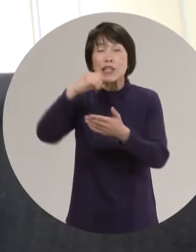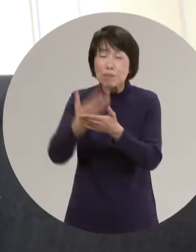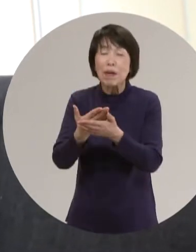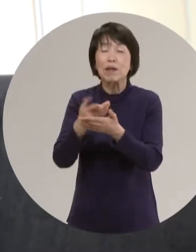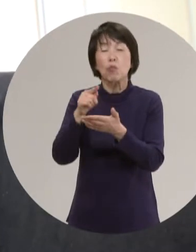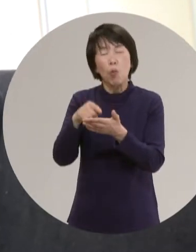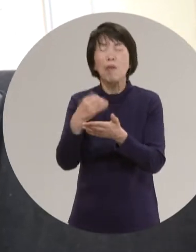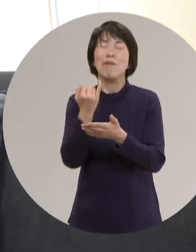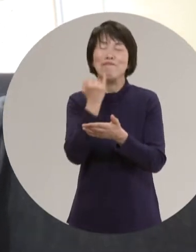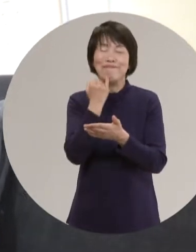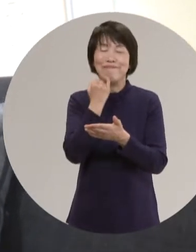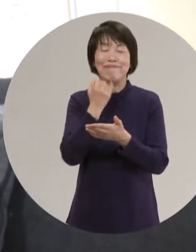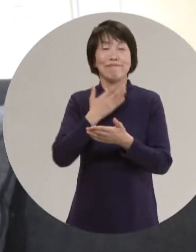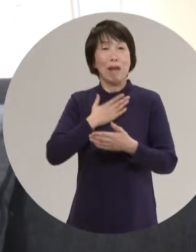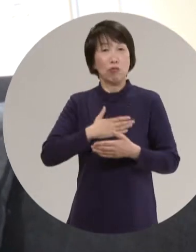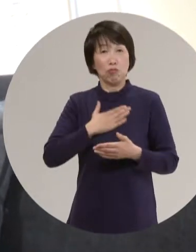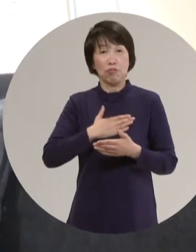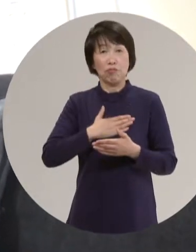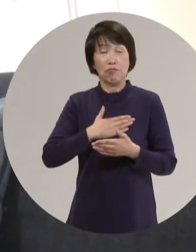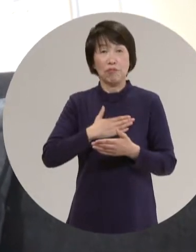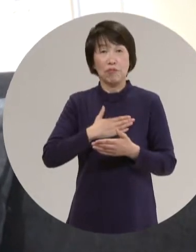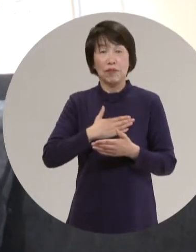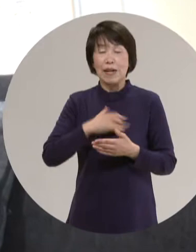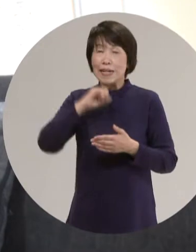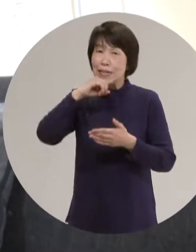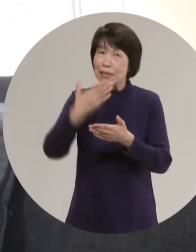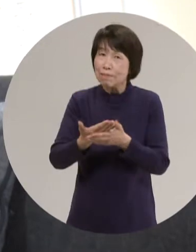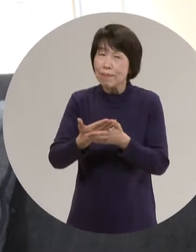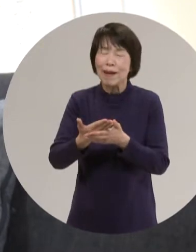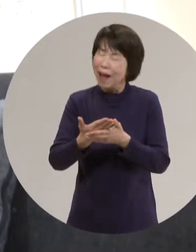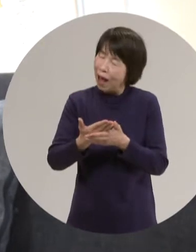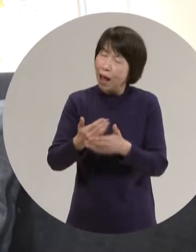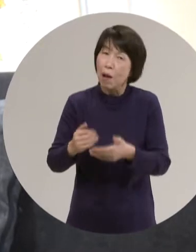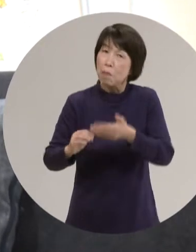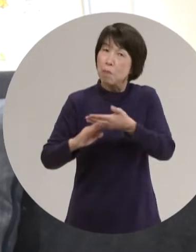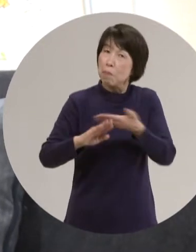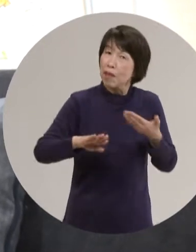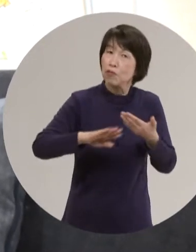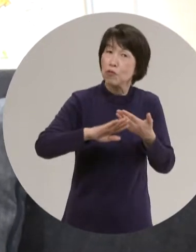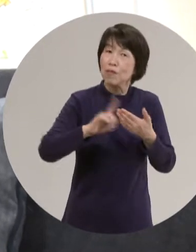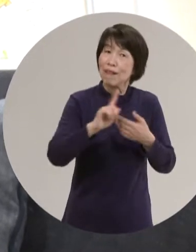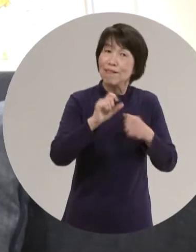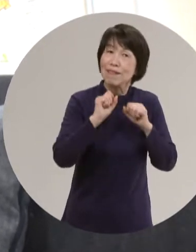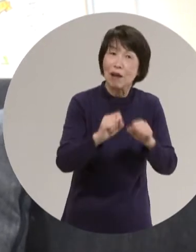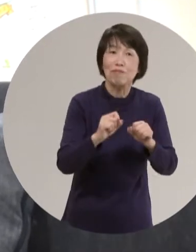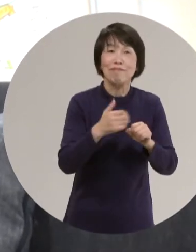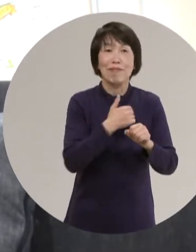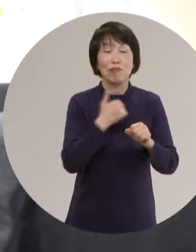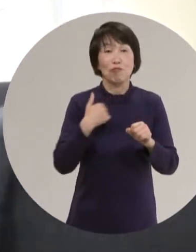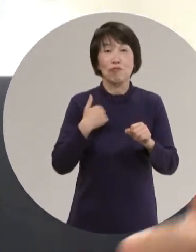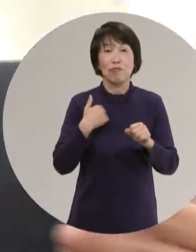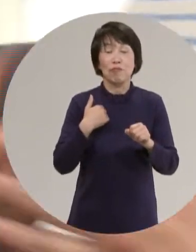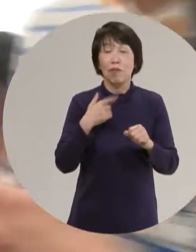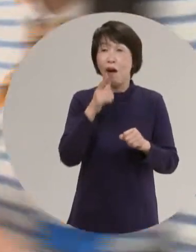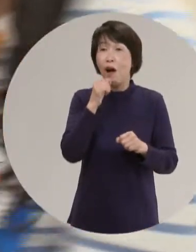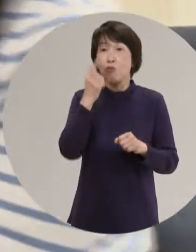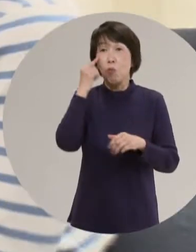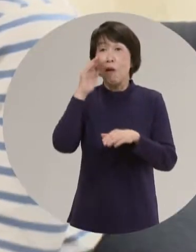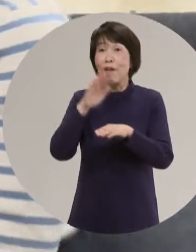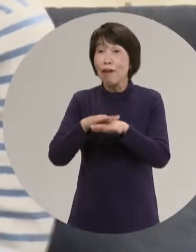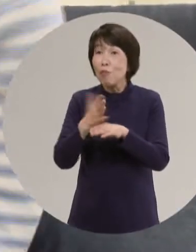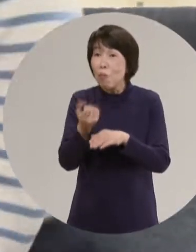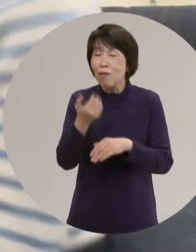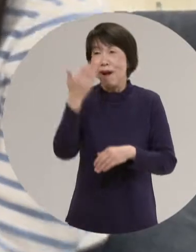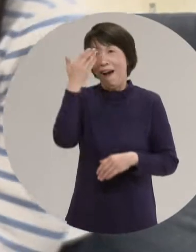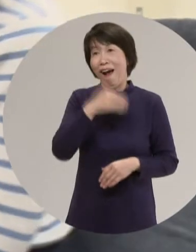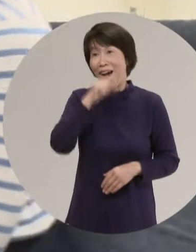れ失敗しても納得なんですよ、はい、また次のことを始められるので、はい、 まあ、すごいそこのマインドが